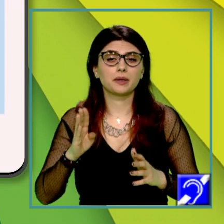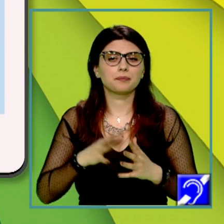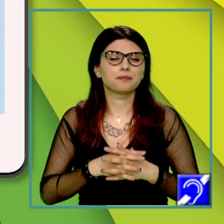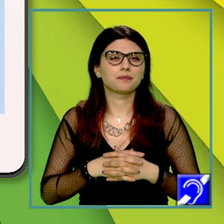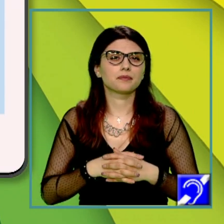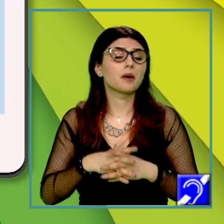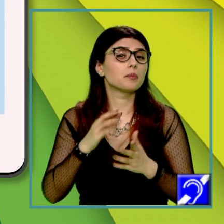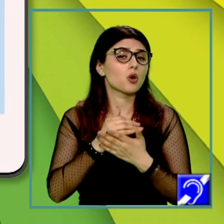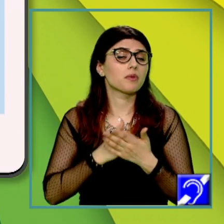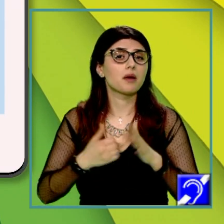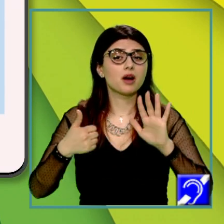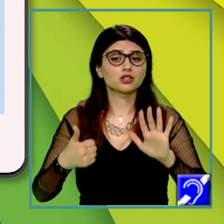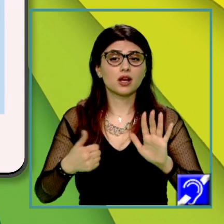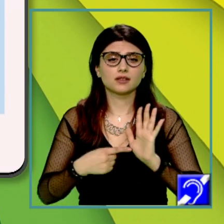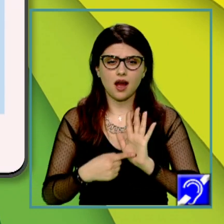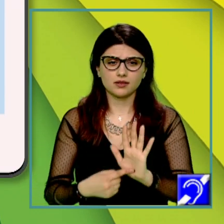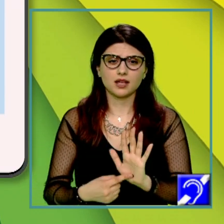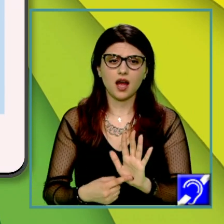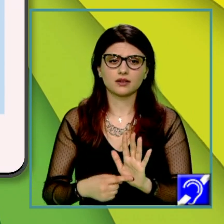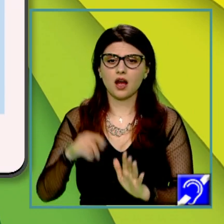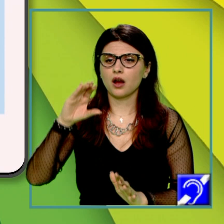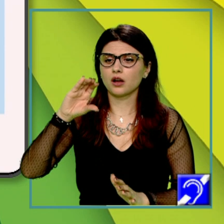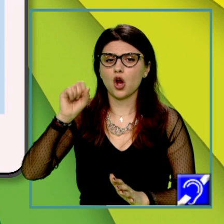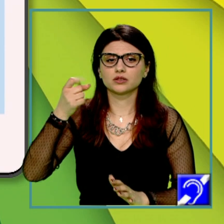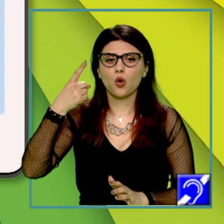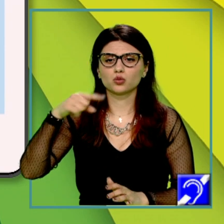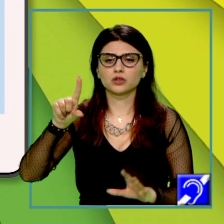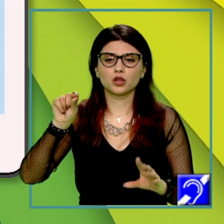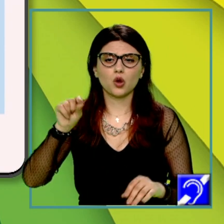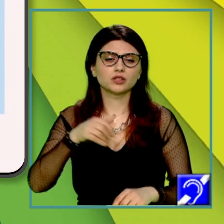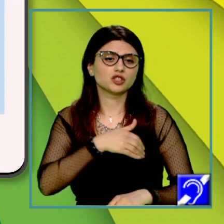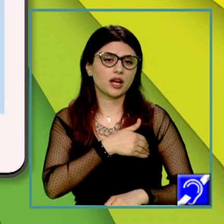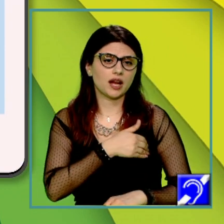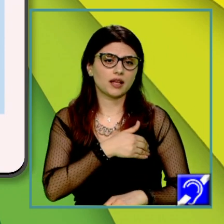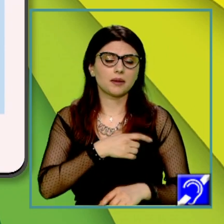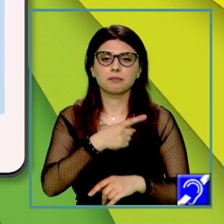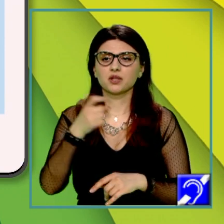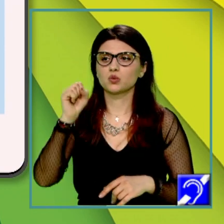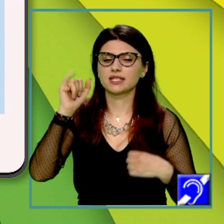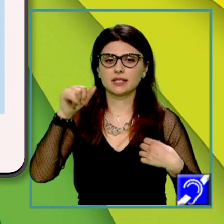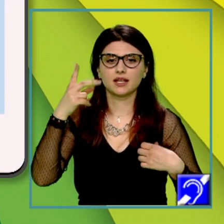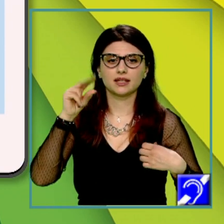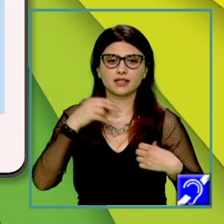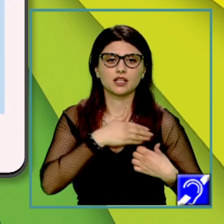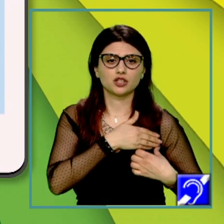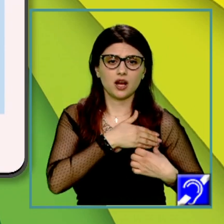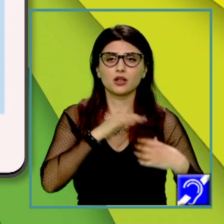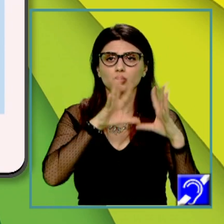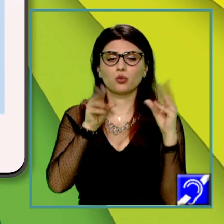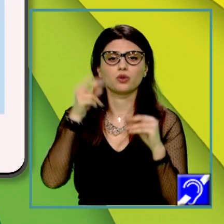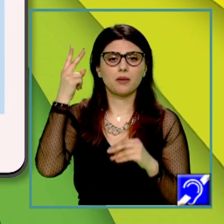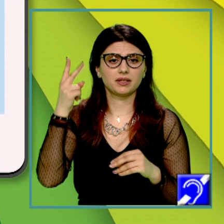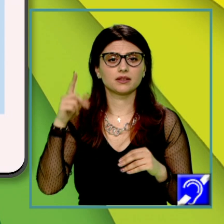6 Arătați că cosinus de 120 de grade minus sinus de 30 de grade totul la pătrat